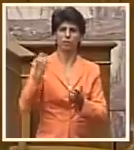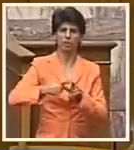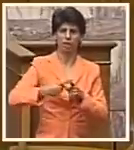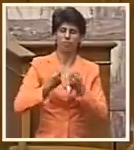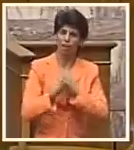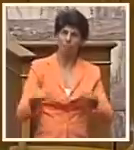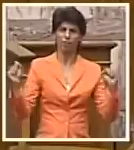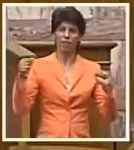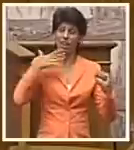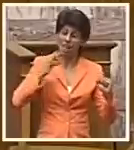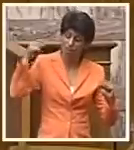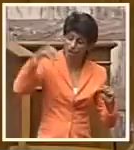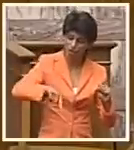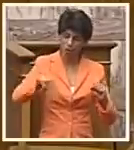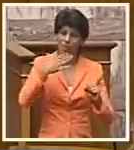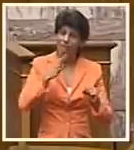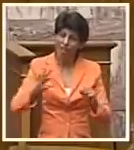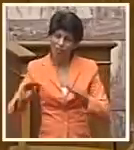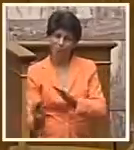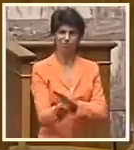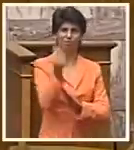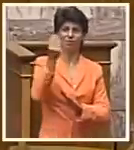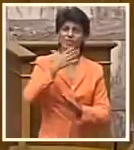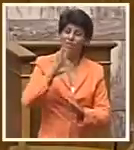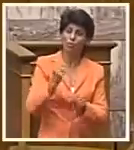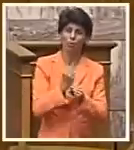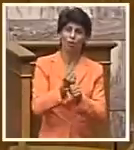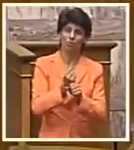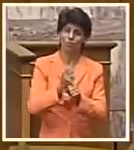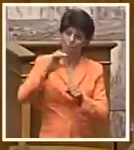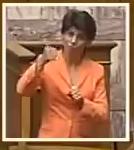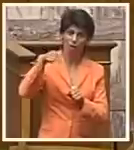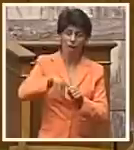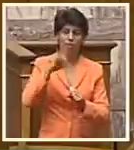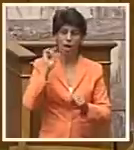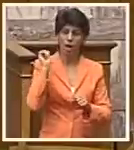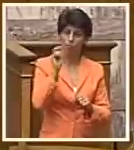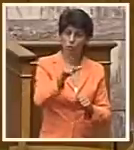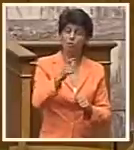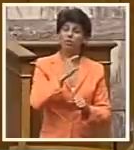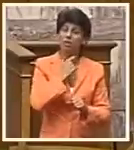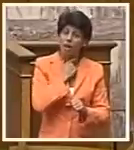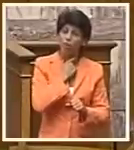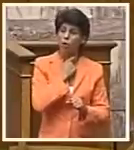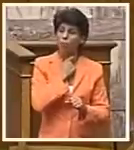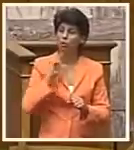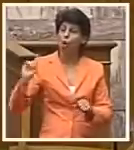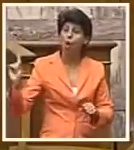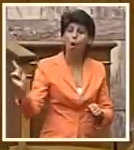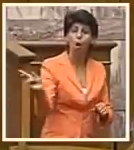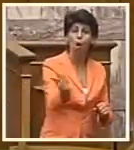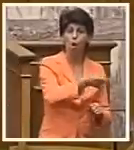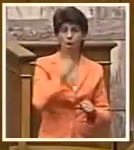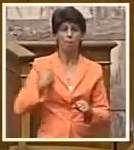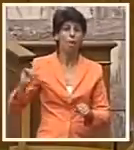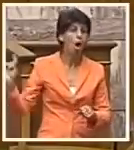εδώ. Γι' αυτό εκλεγήκαμε, γι' αυτό δουλεύουμε πρωτίστως. Και σε αυτή την αποστολή χρειαζόμαστε όλοι,